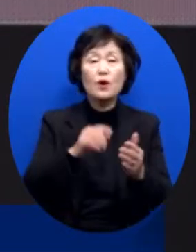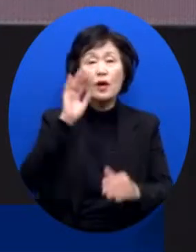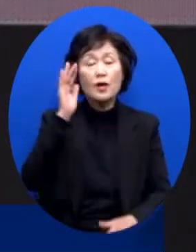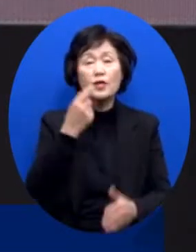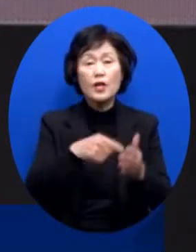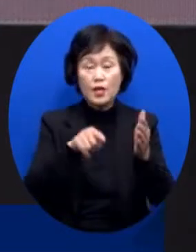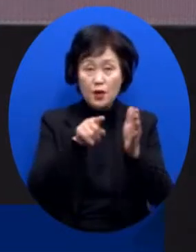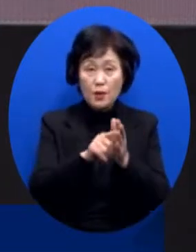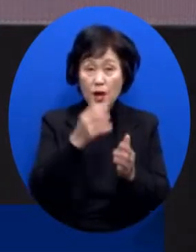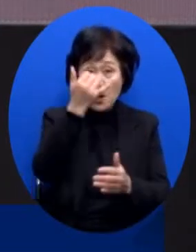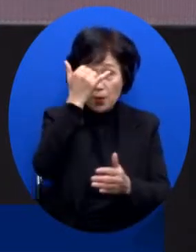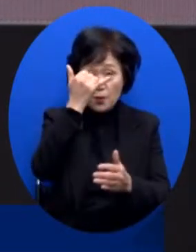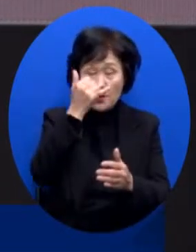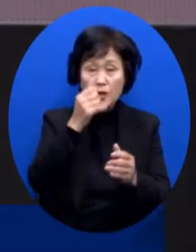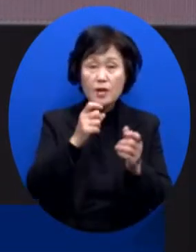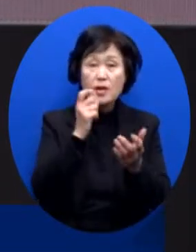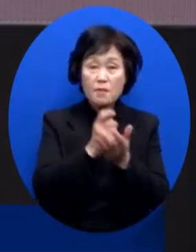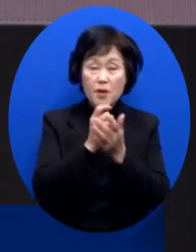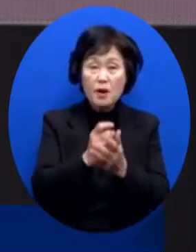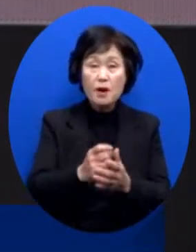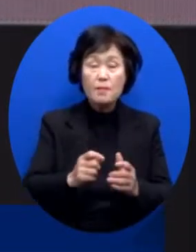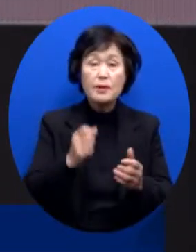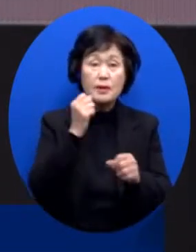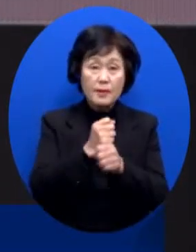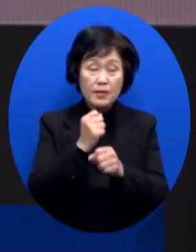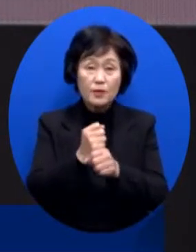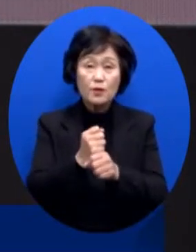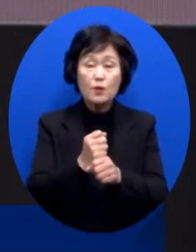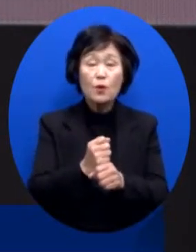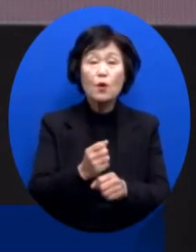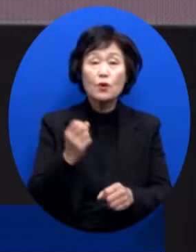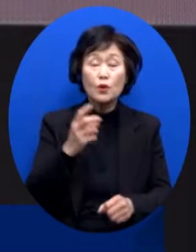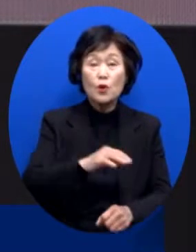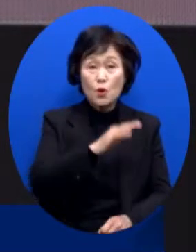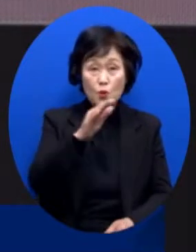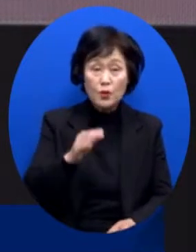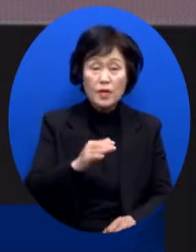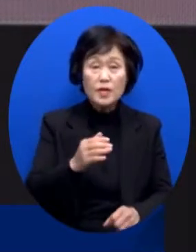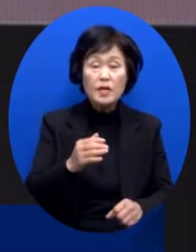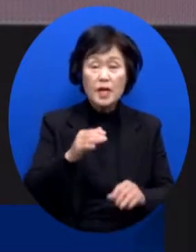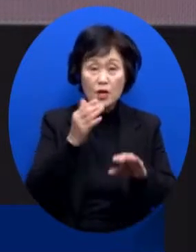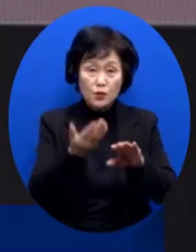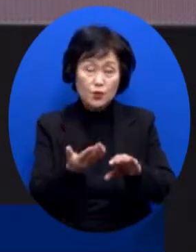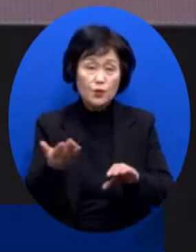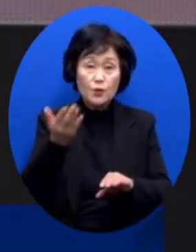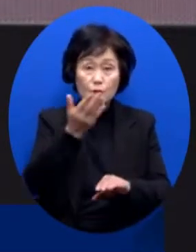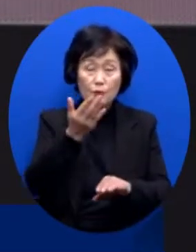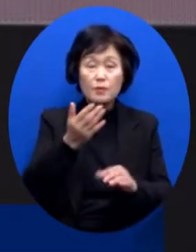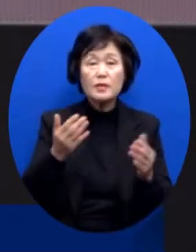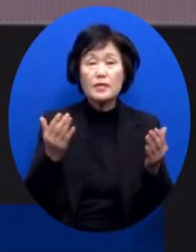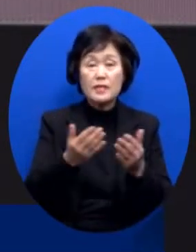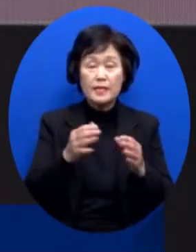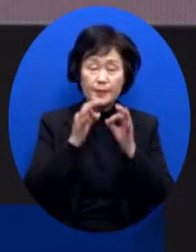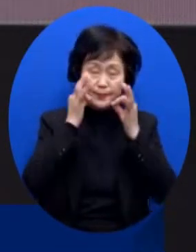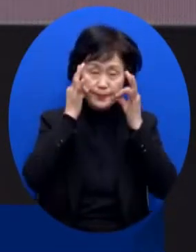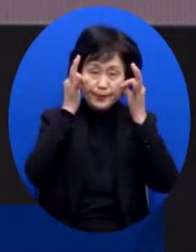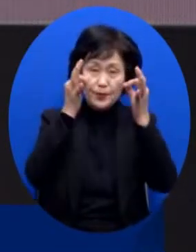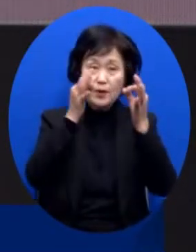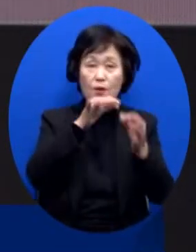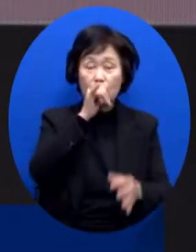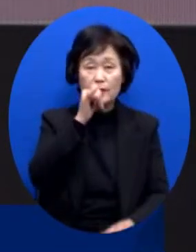윤리강령을 제정하고 행동지침을 만들어서 우리 윤리 수준을 높이는 일을 하려고 노력합니다